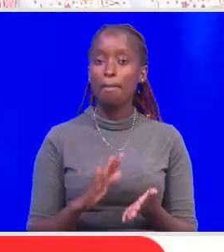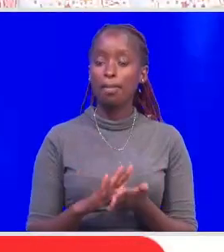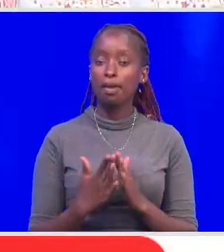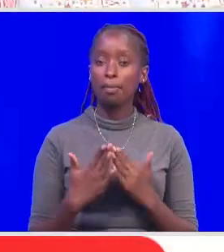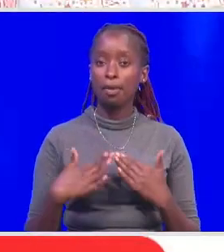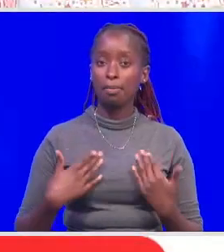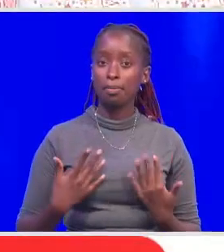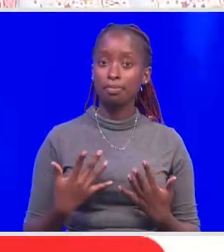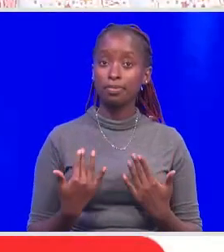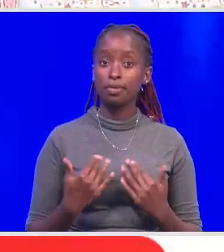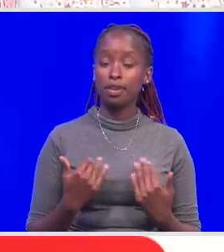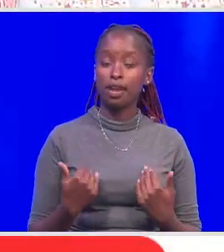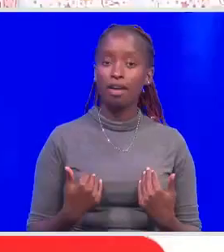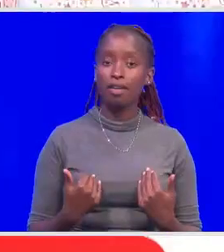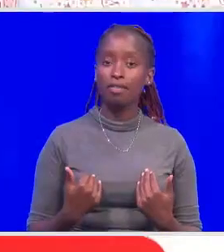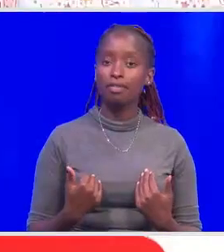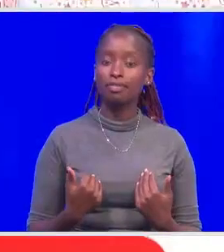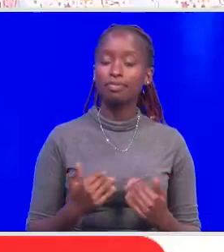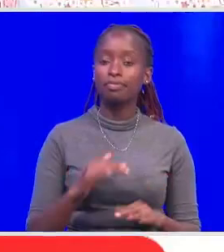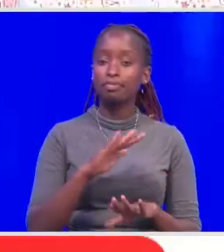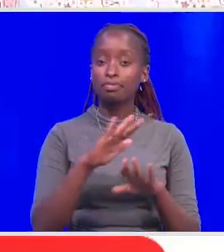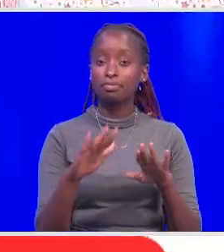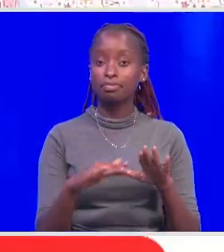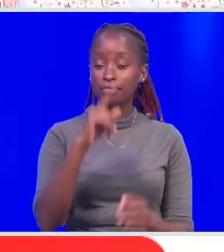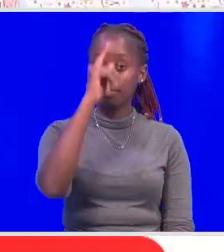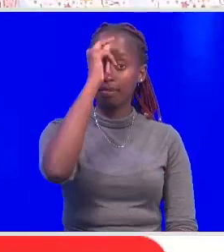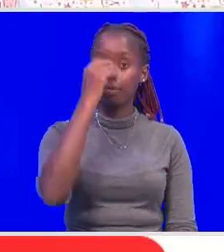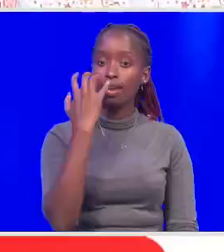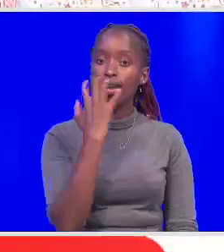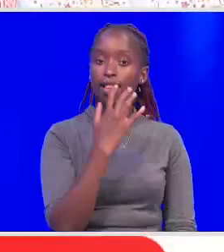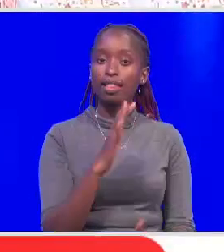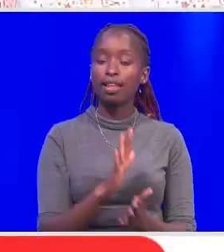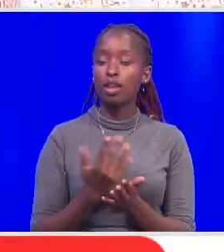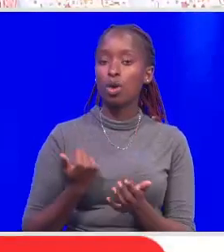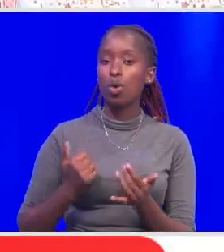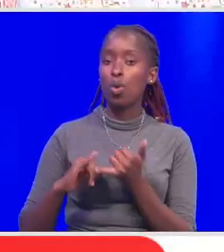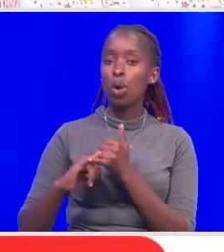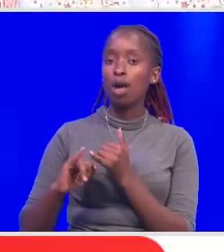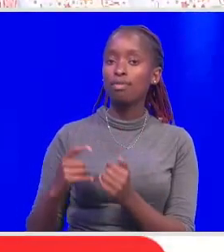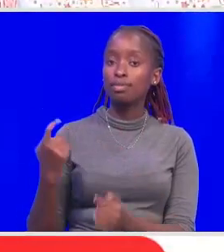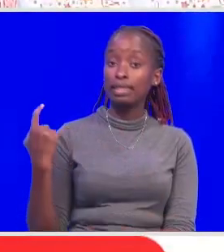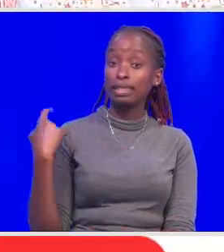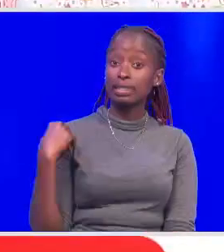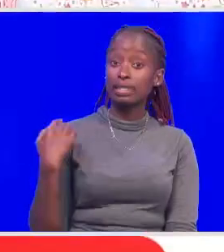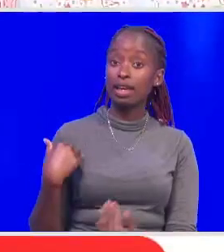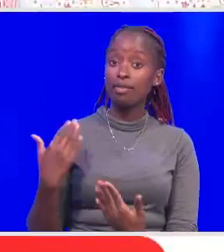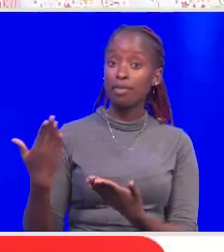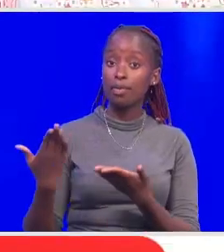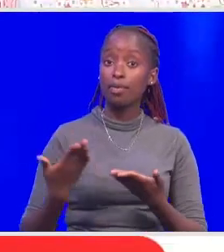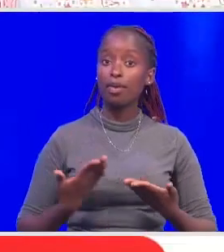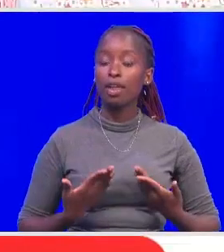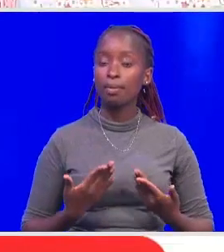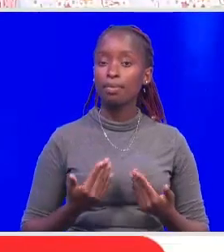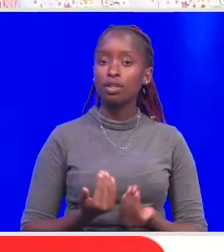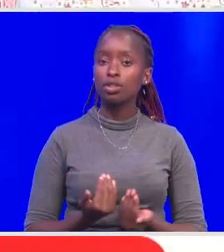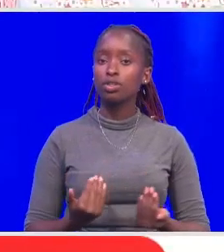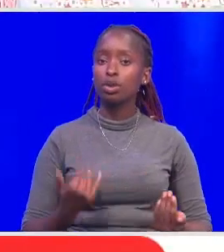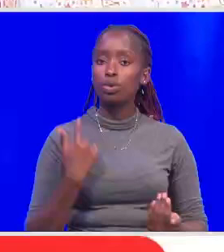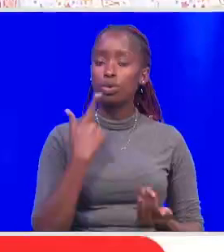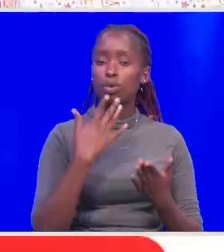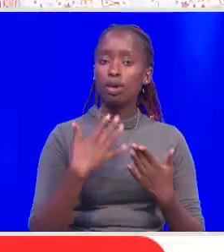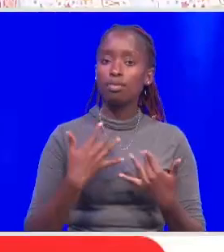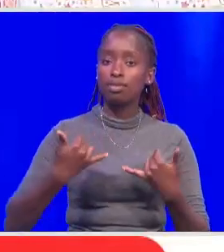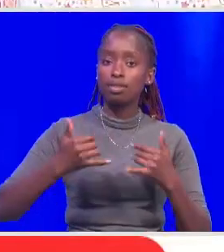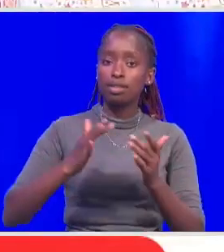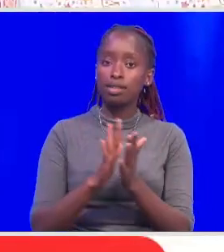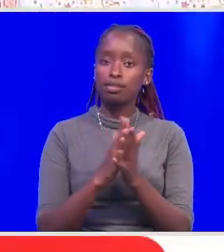na mkewe mchungaji Dorcas Rigathi hapo jana waliwakaribisha mamia ya watoto kwenye karamu ya kusisimua ya Krismasi